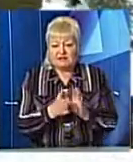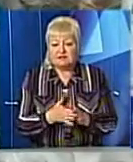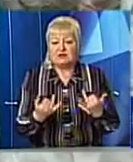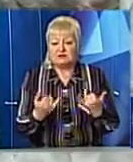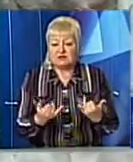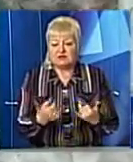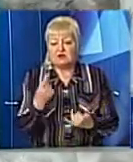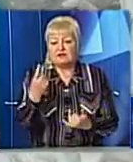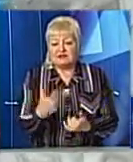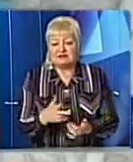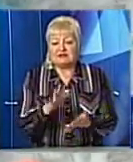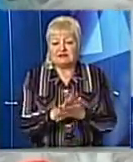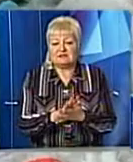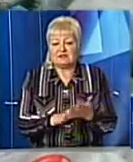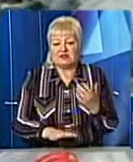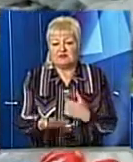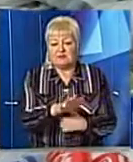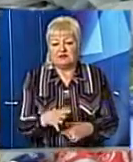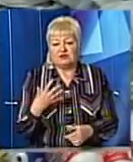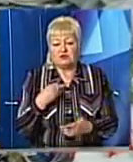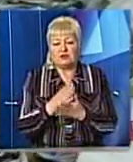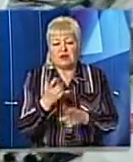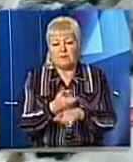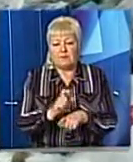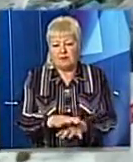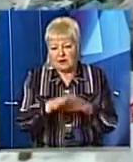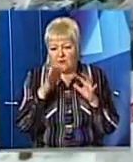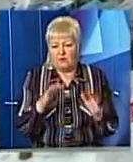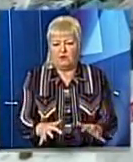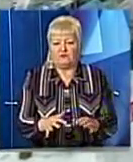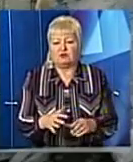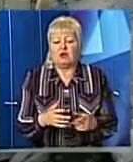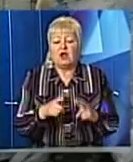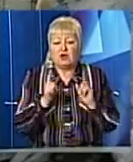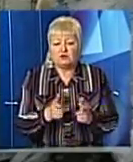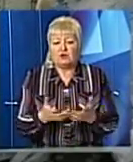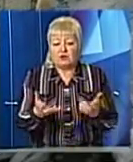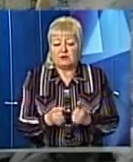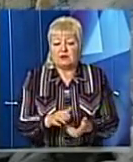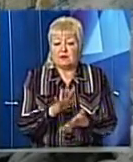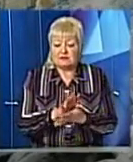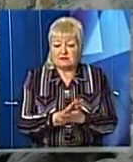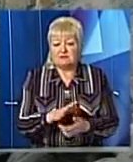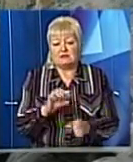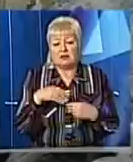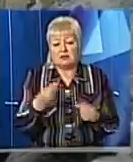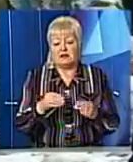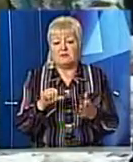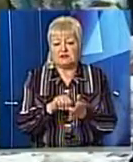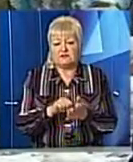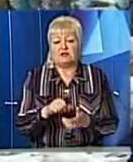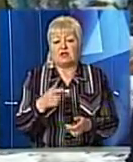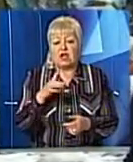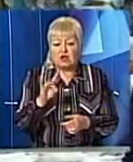сьогодні майже третина сміттєвих майданчиків у Львові є переповненою. Згоду приймати львівські відходи дали представники Дрогобича,